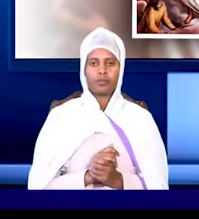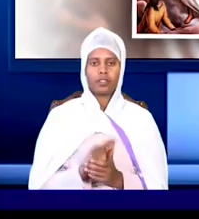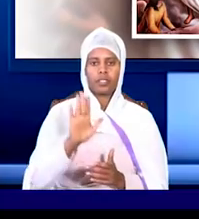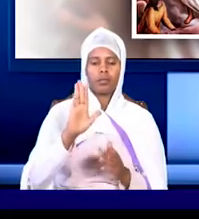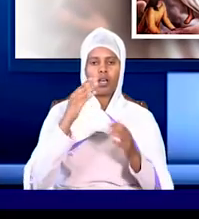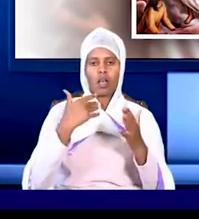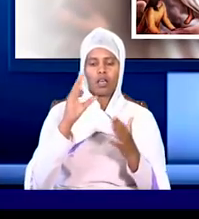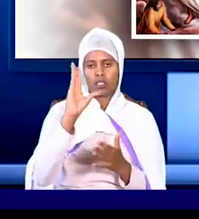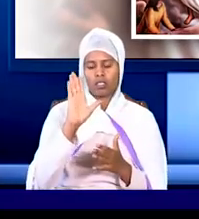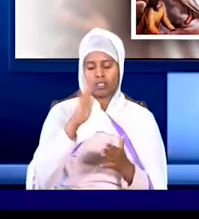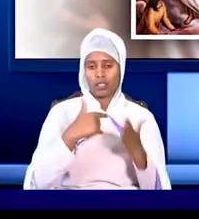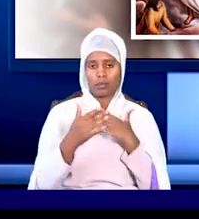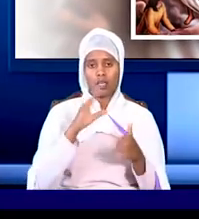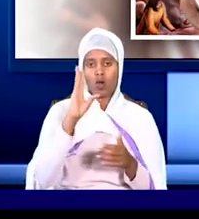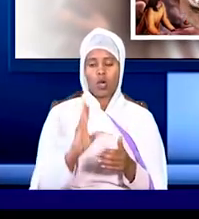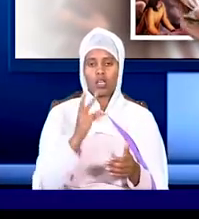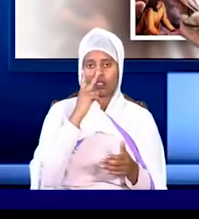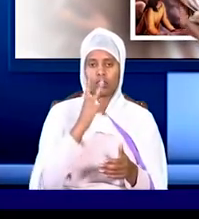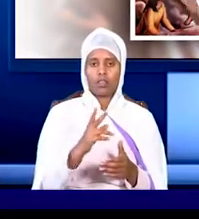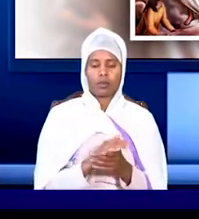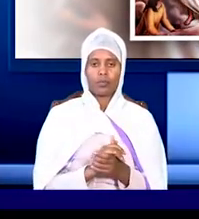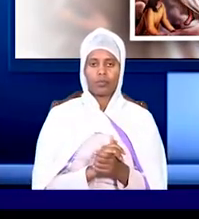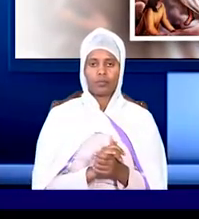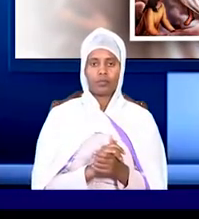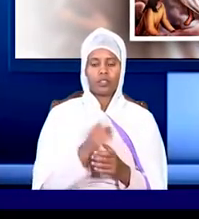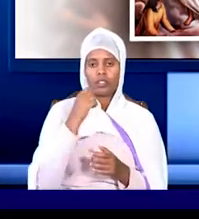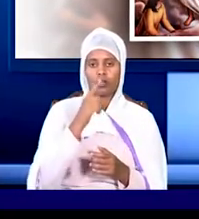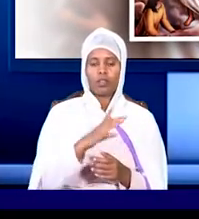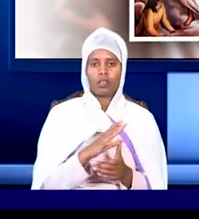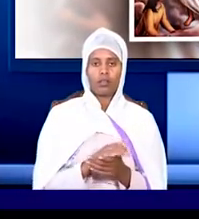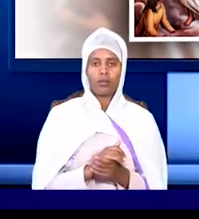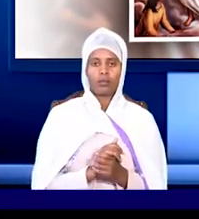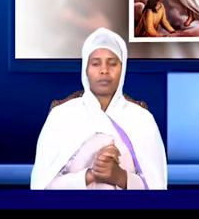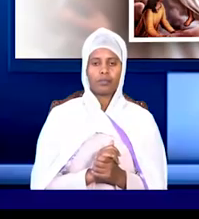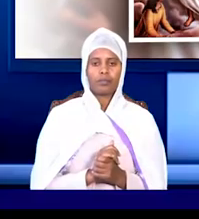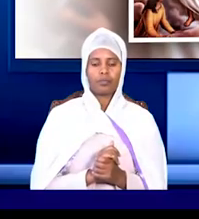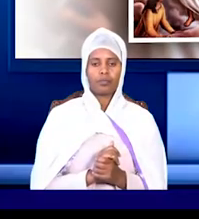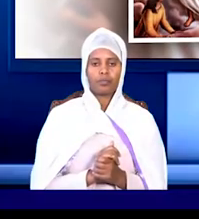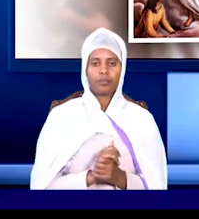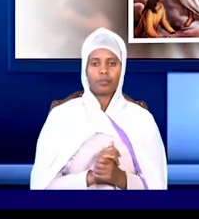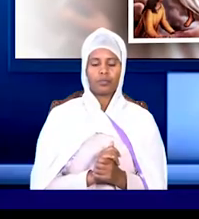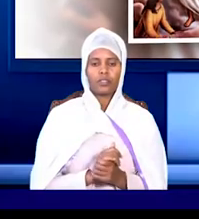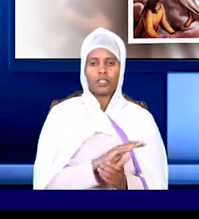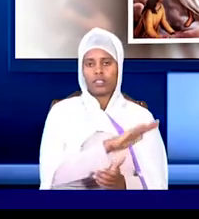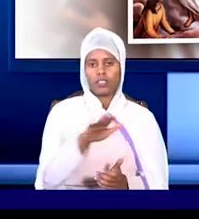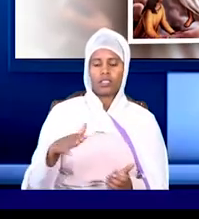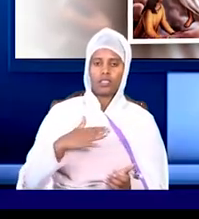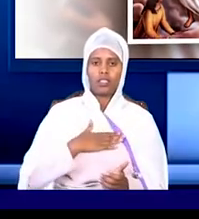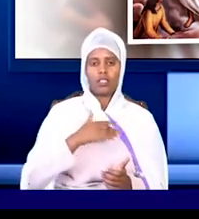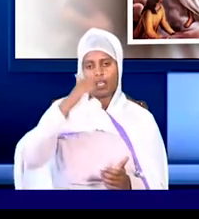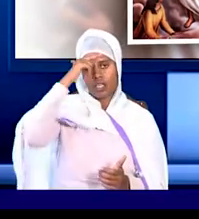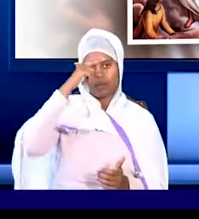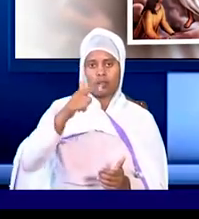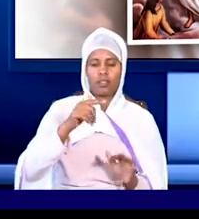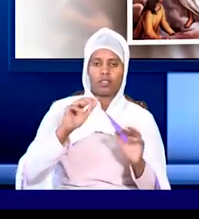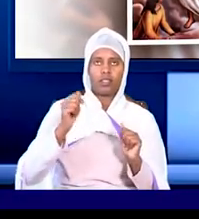ግልበጤልና ናብ ግብሪ ሃዋርያት ምዕራፍ 10 እስከ ንመልከት ኣብ ግብሪ ሃዋርያት ንቆርኔሌዎስ እስከ ንመልከቶ ቆርኔሌዎስ እንታይ እዩ?